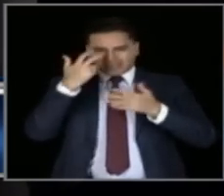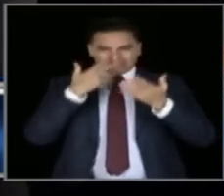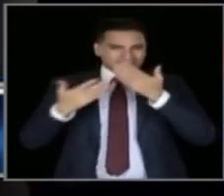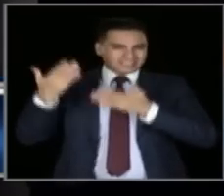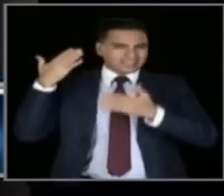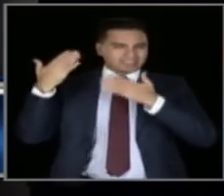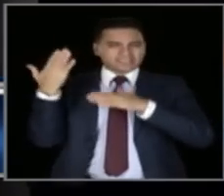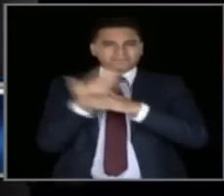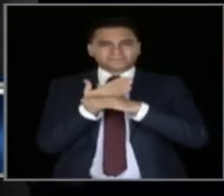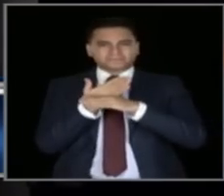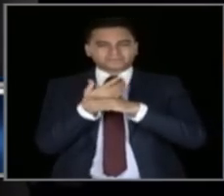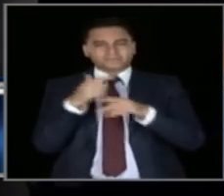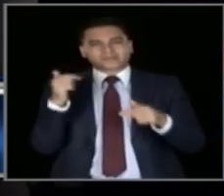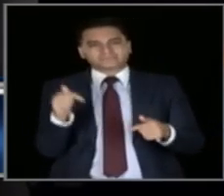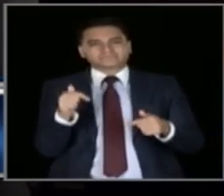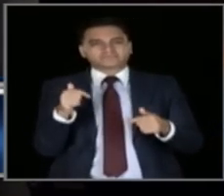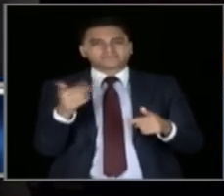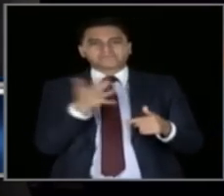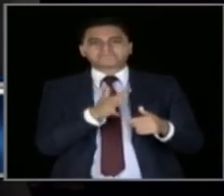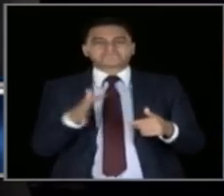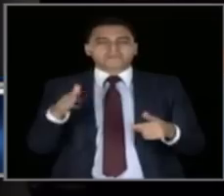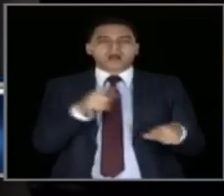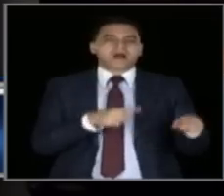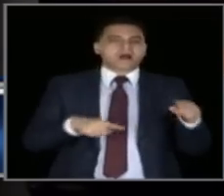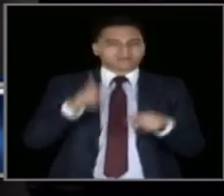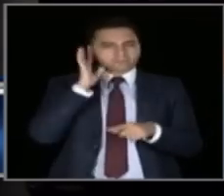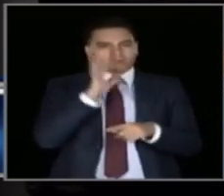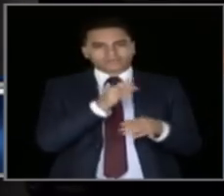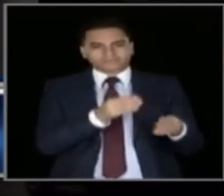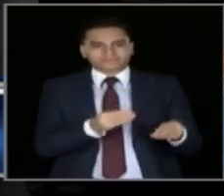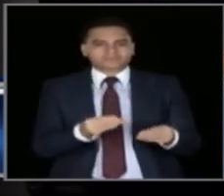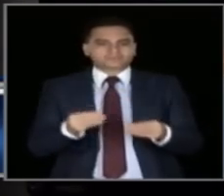بسبب ذوبان الأنهار الجليدية.